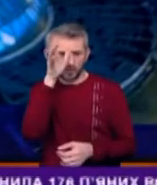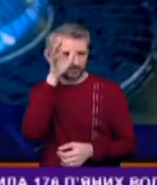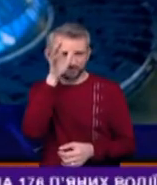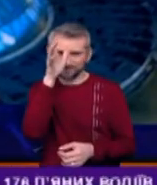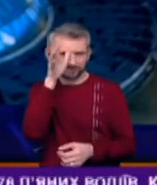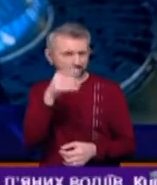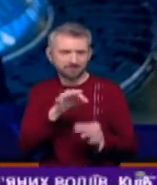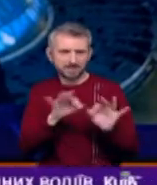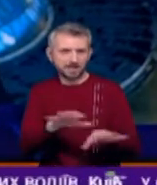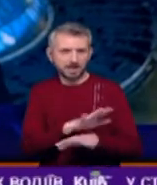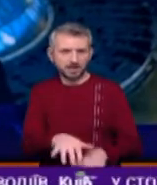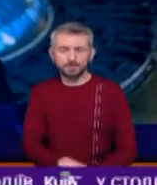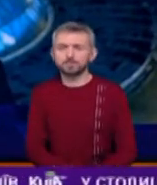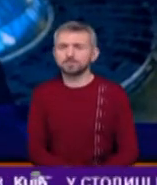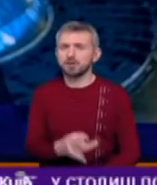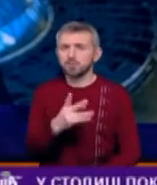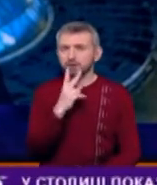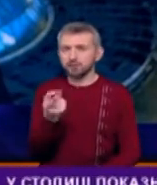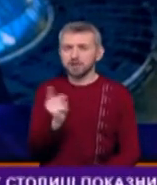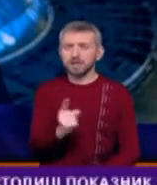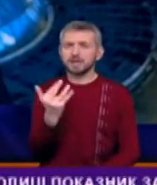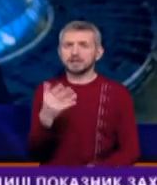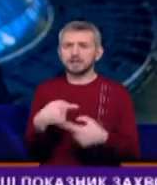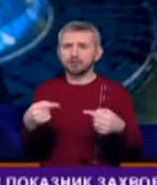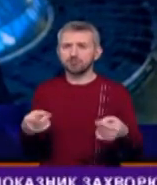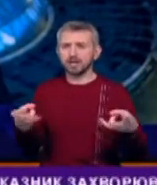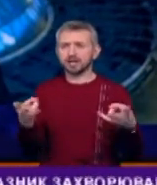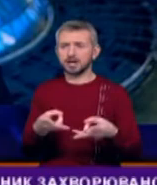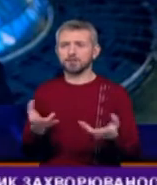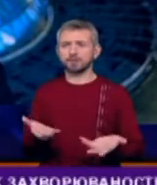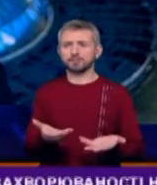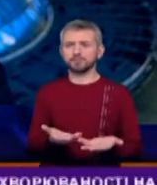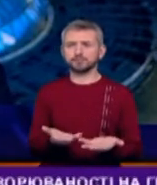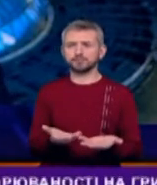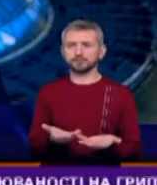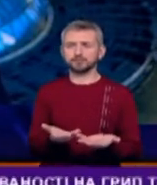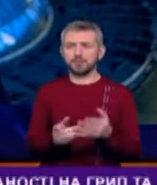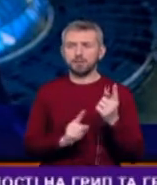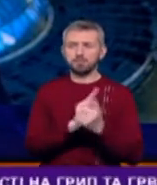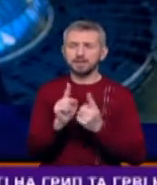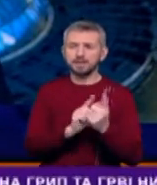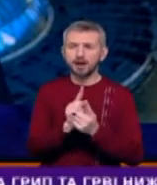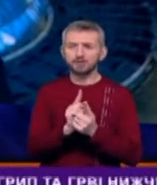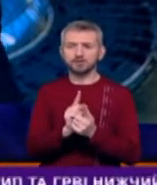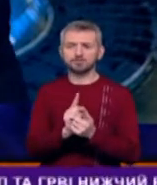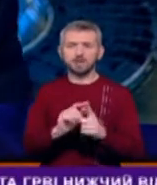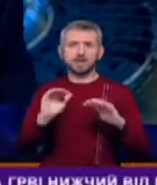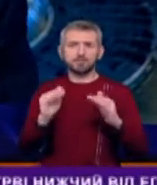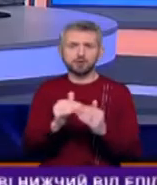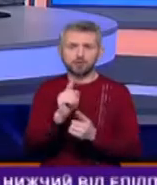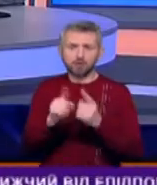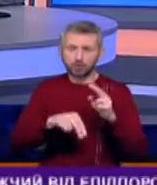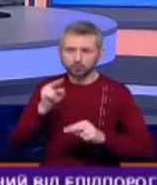від ідеального. Просто дивимося на те, що скільки речей треба, не те, щоб міняти, щонайменше